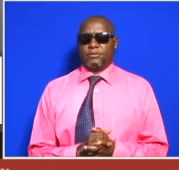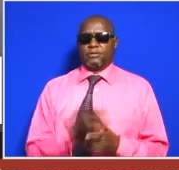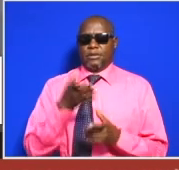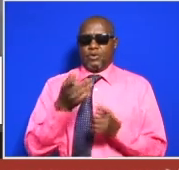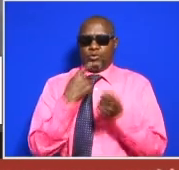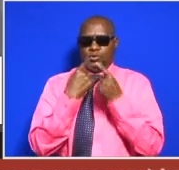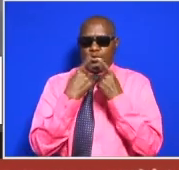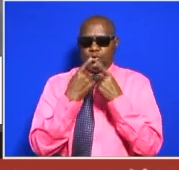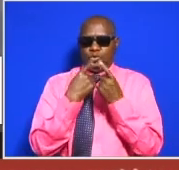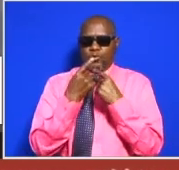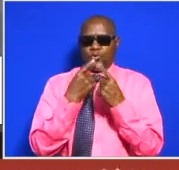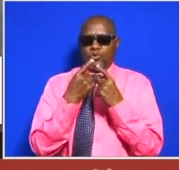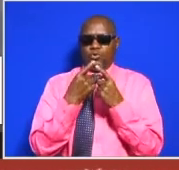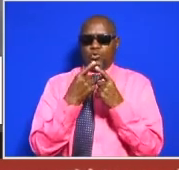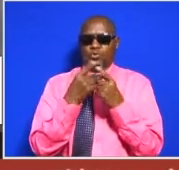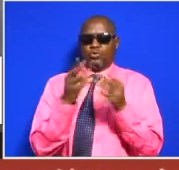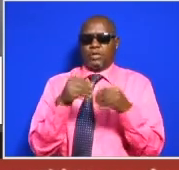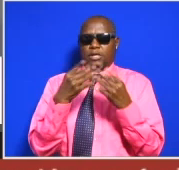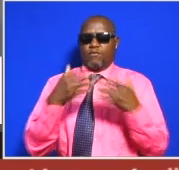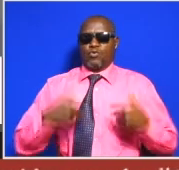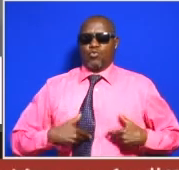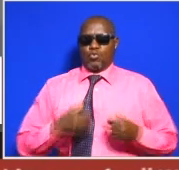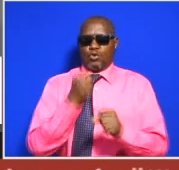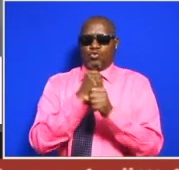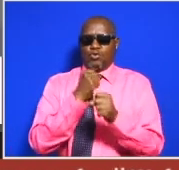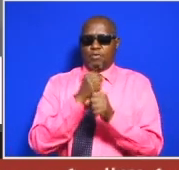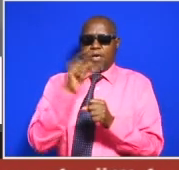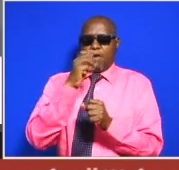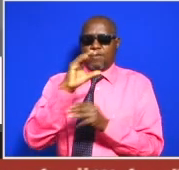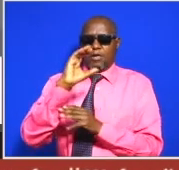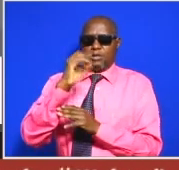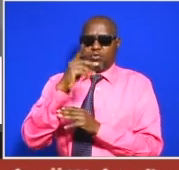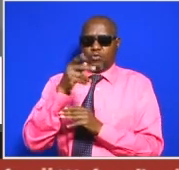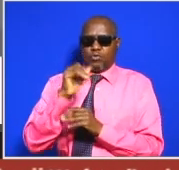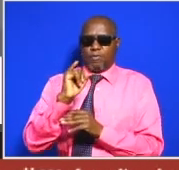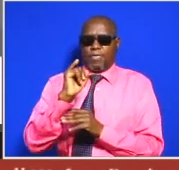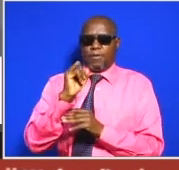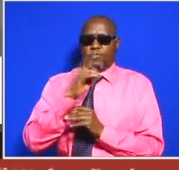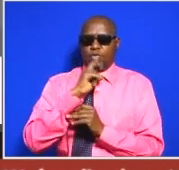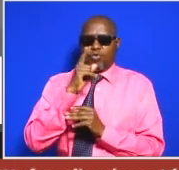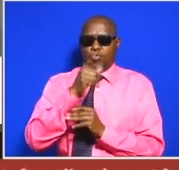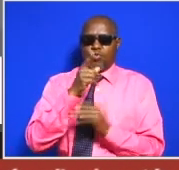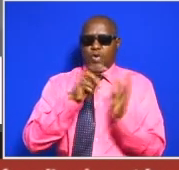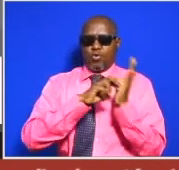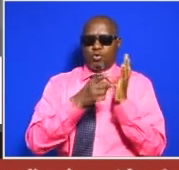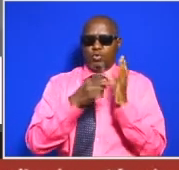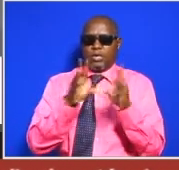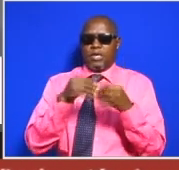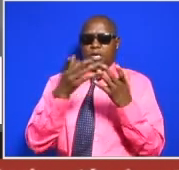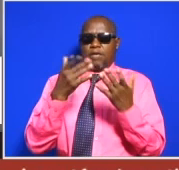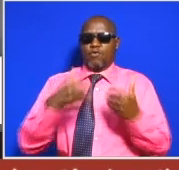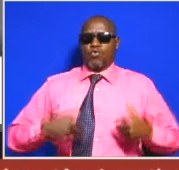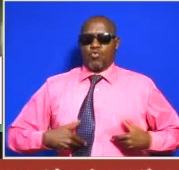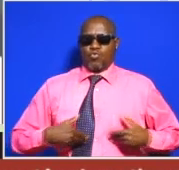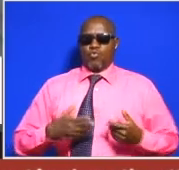suala la kutoa nafasi za ajira kwa vijana katika eneo hilo, gavana Chiboi amemwamrisha mwanakandarasi kuajiri vijana kutoka eneo hilo,